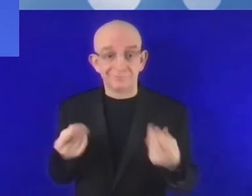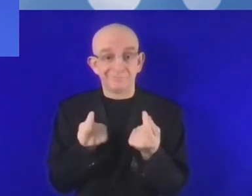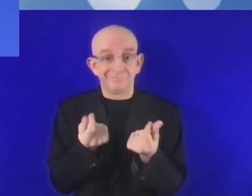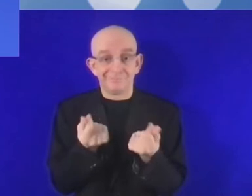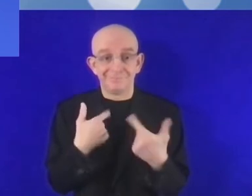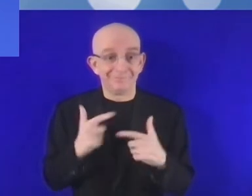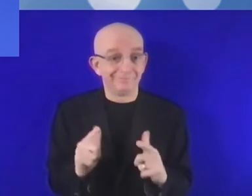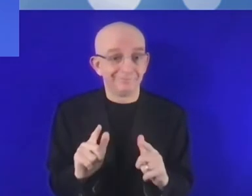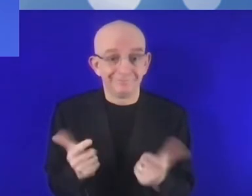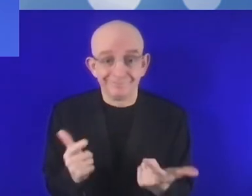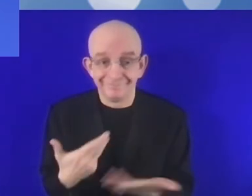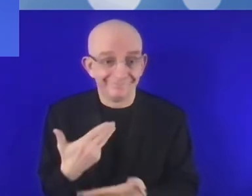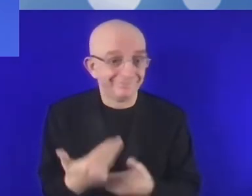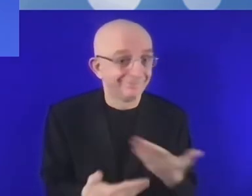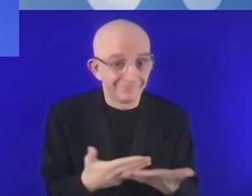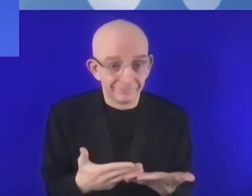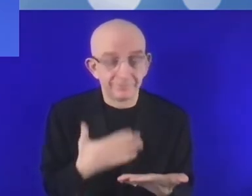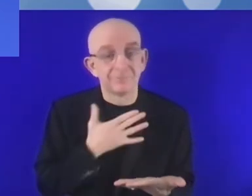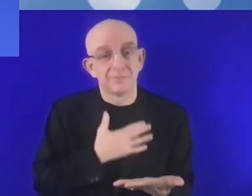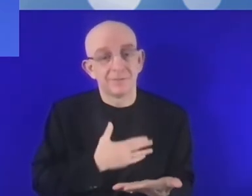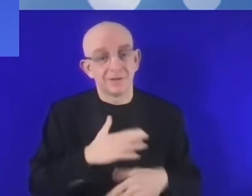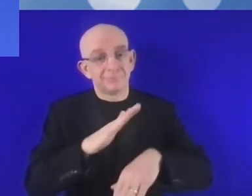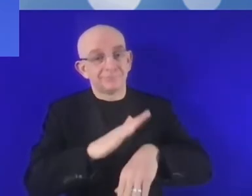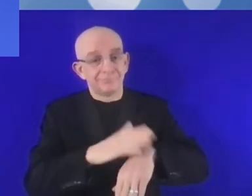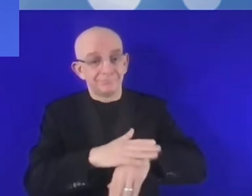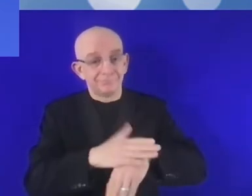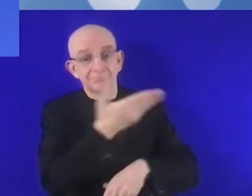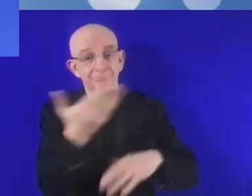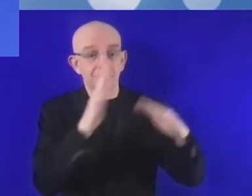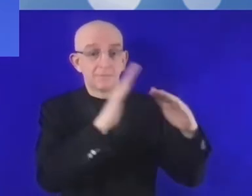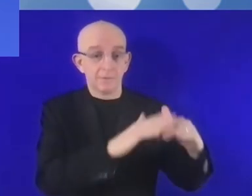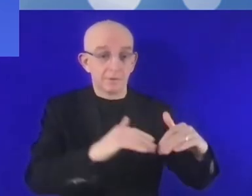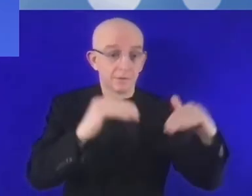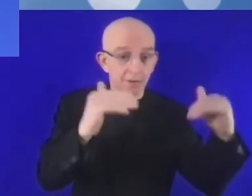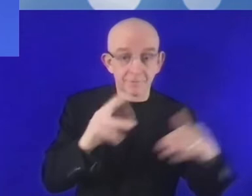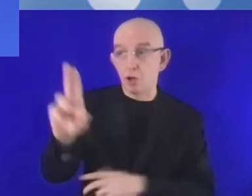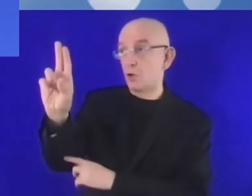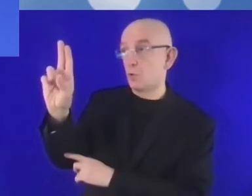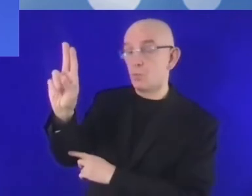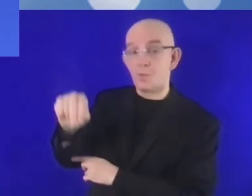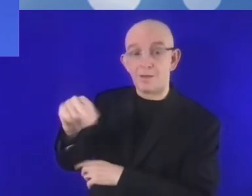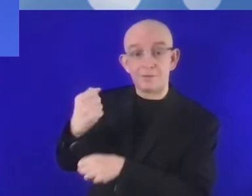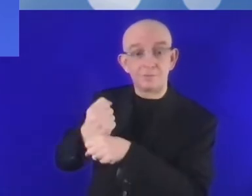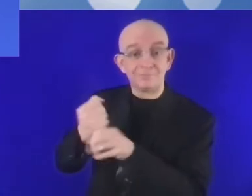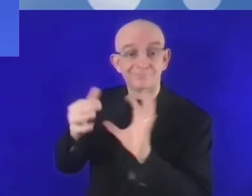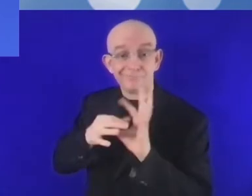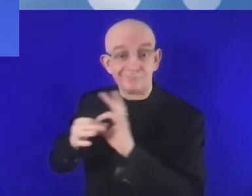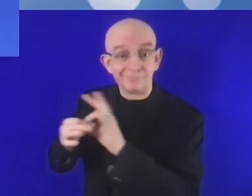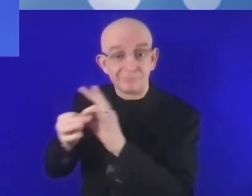يعادل عدم الوصول إلى التربية والتعليم، وأنا أرغب في أن تقوم الحكومات للدول